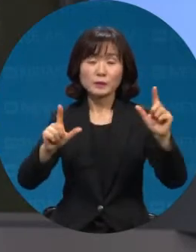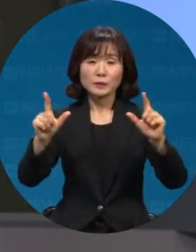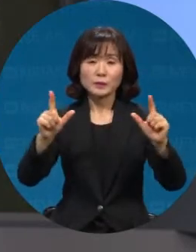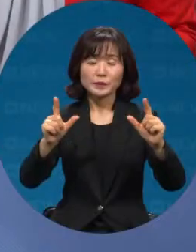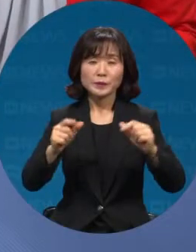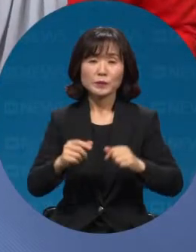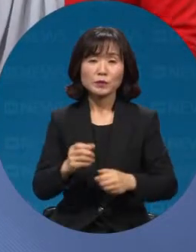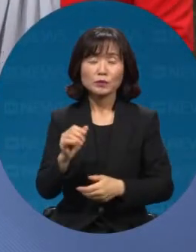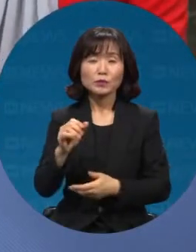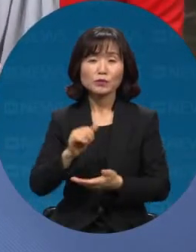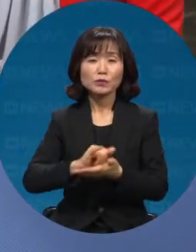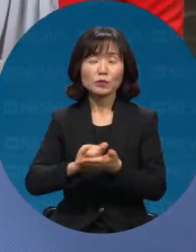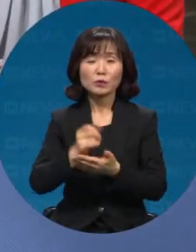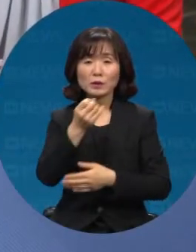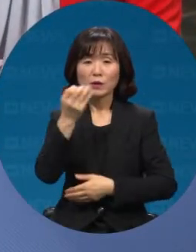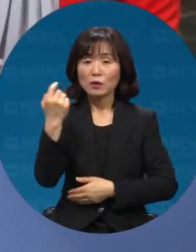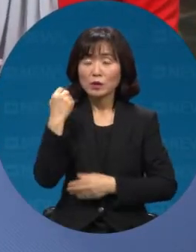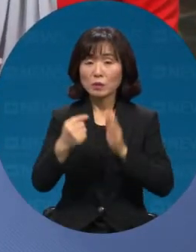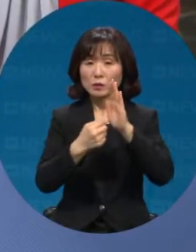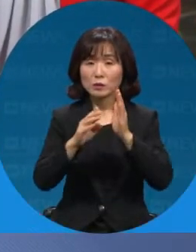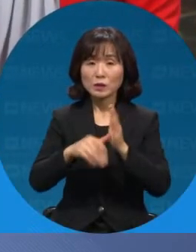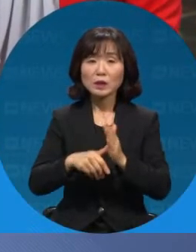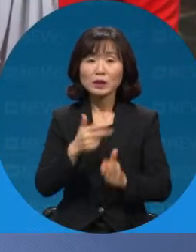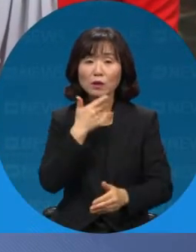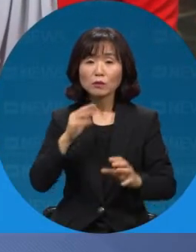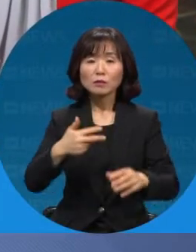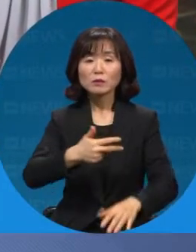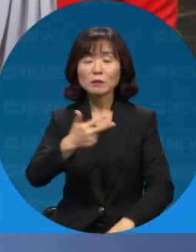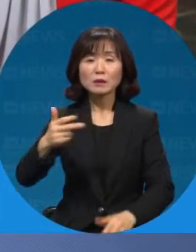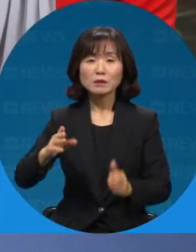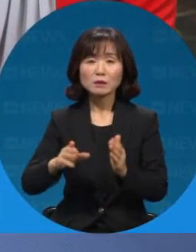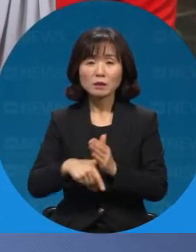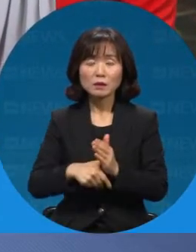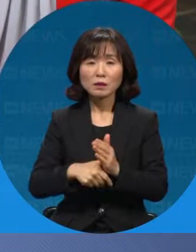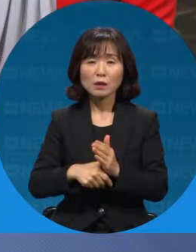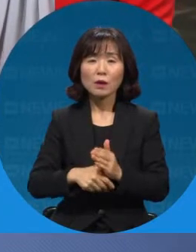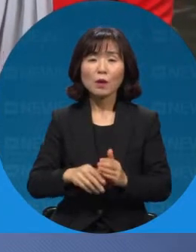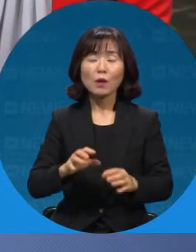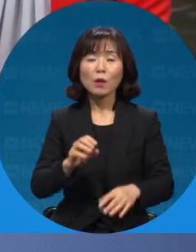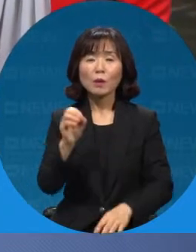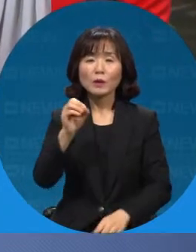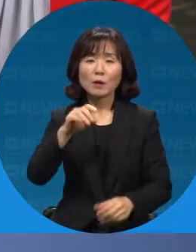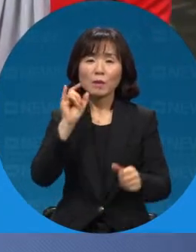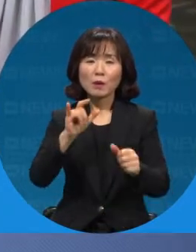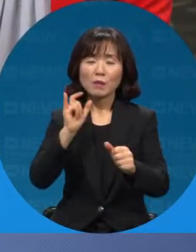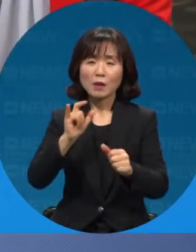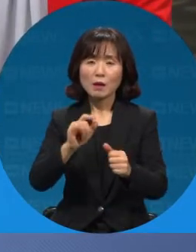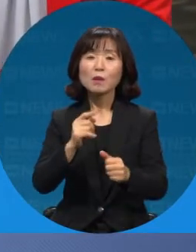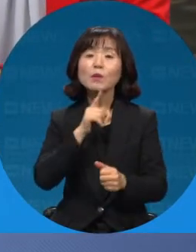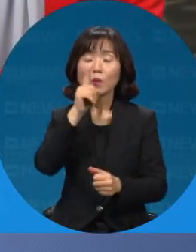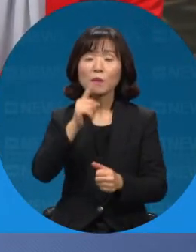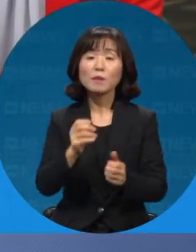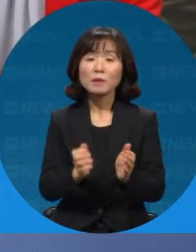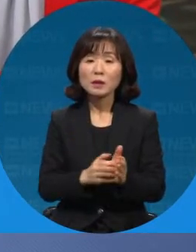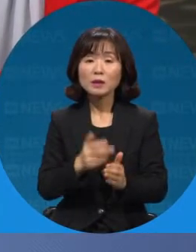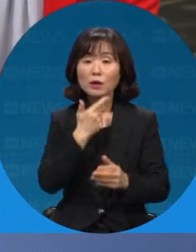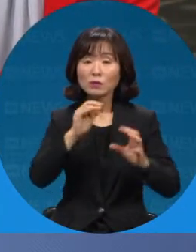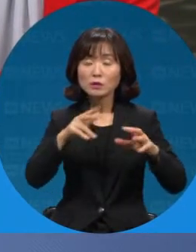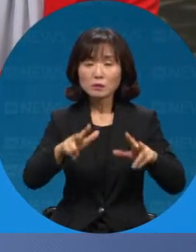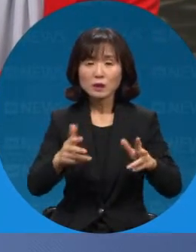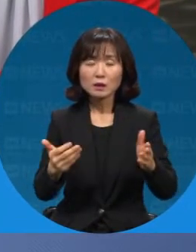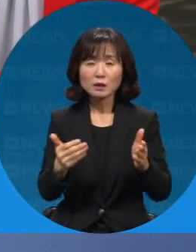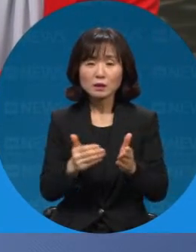뉴욕타임즈는 헤어져 보도에서 영국과 덴마크의 서희 수십 명의 5 미끄럼 확 찬 사례가 보고 됐고 영국에선